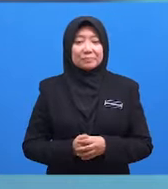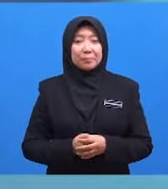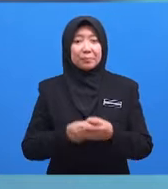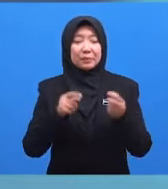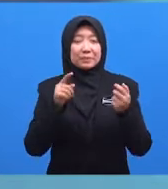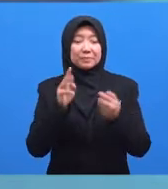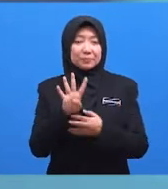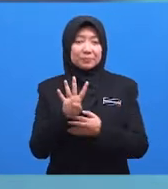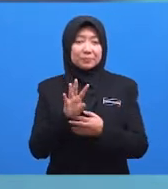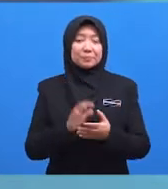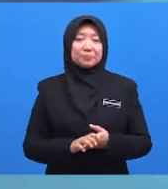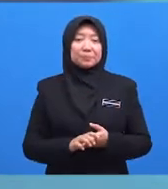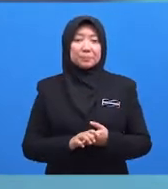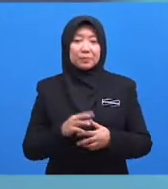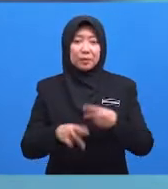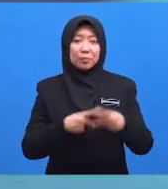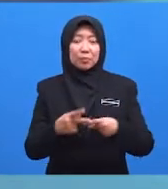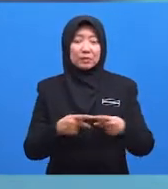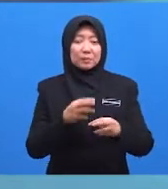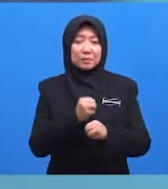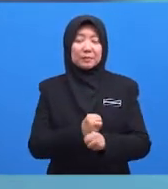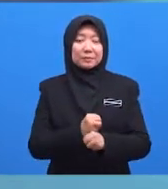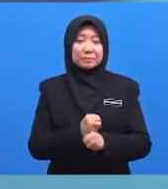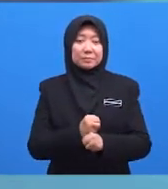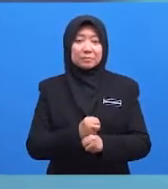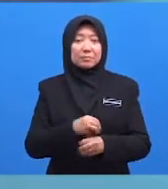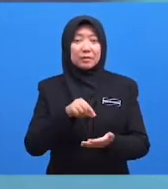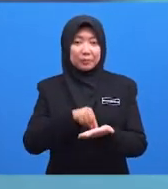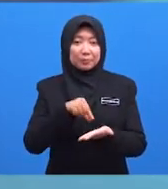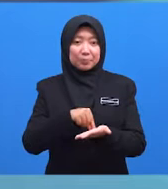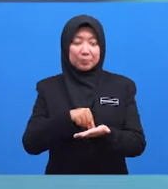Keempat, proses pemerapan ayam.